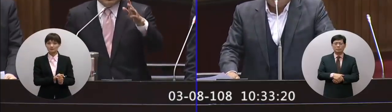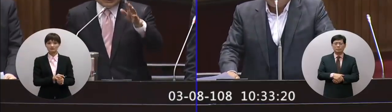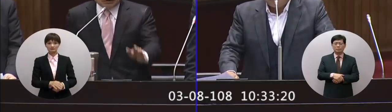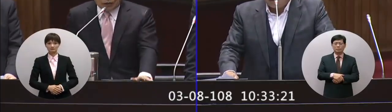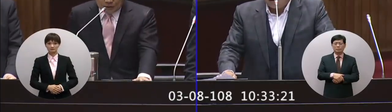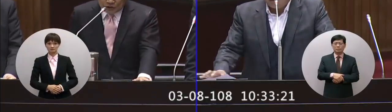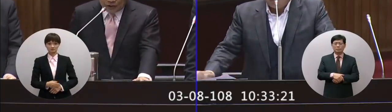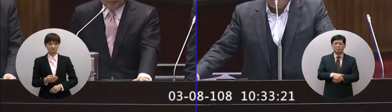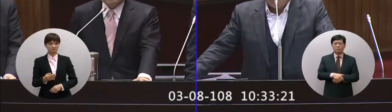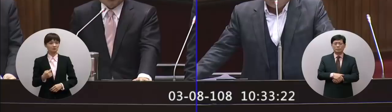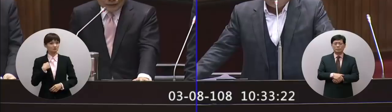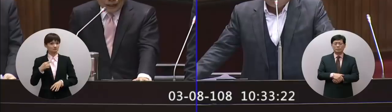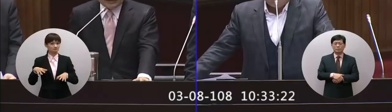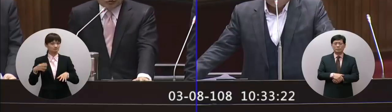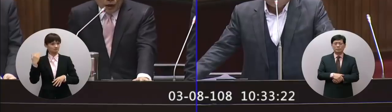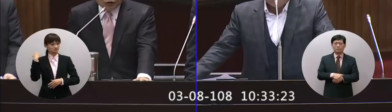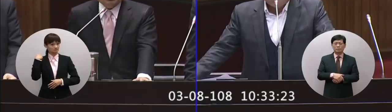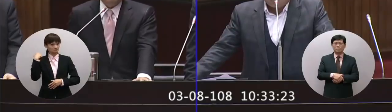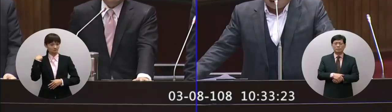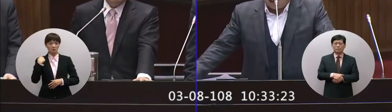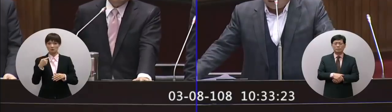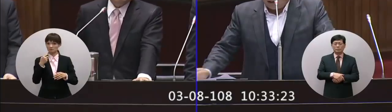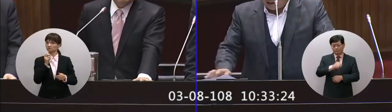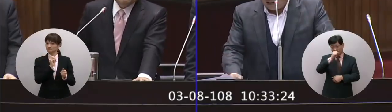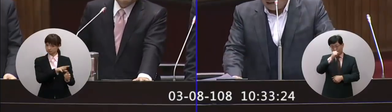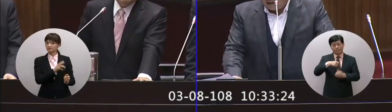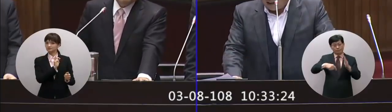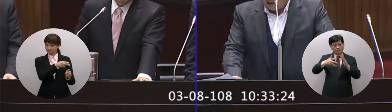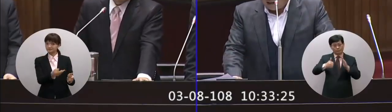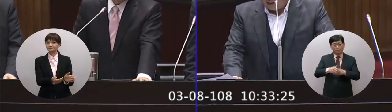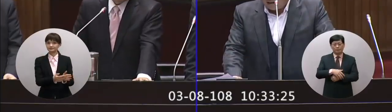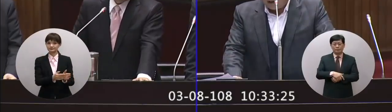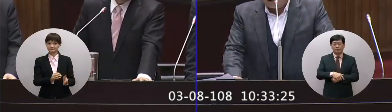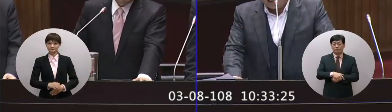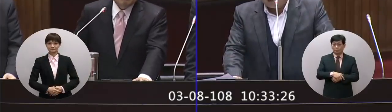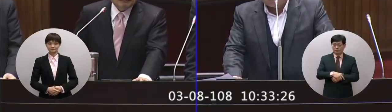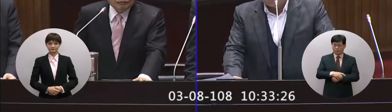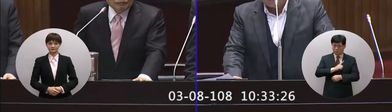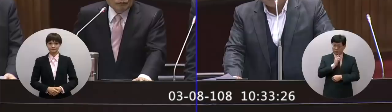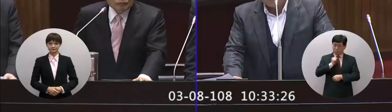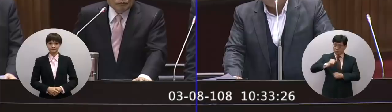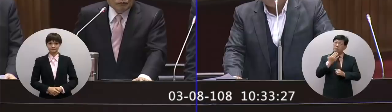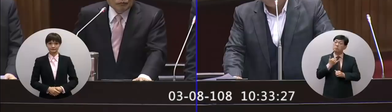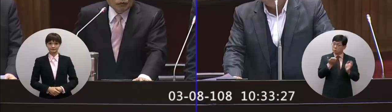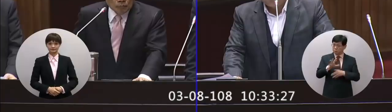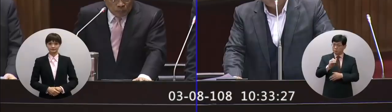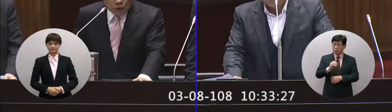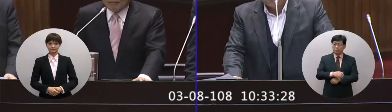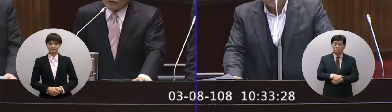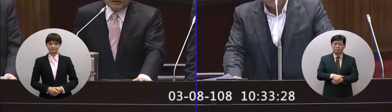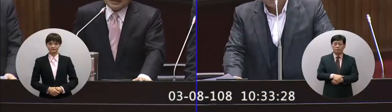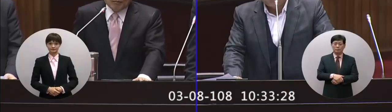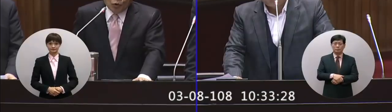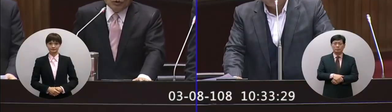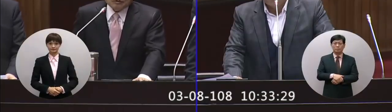上好。所以头拄你关心这点，院长已经有要求。 好，院长，那有没有做抗旱的准备啊？今年？